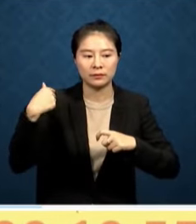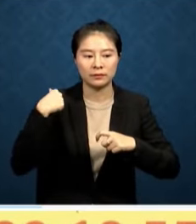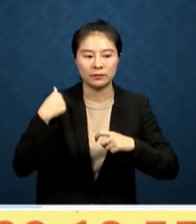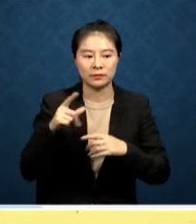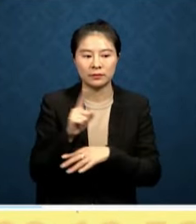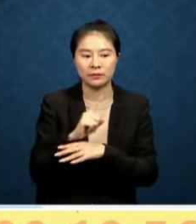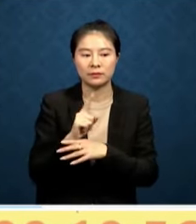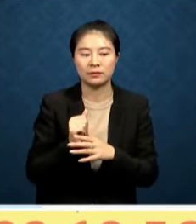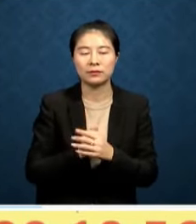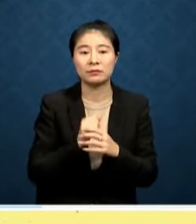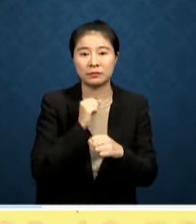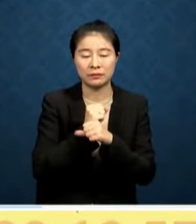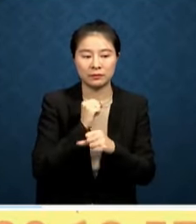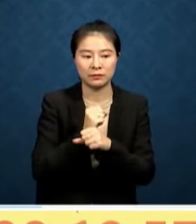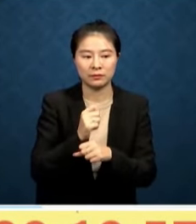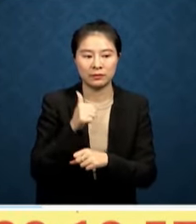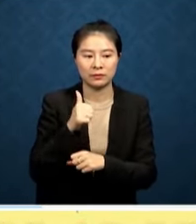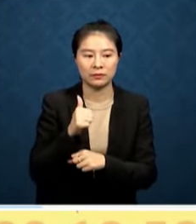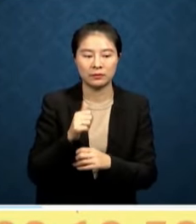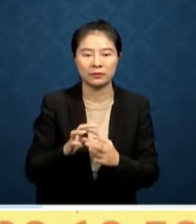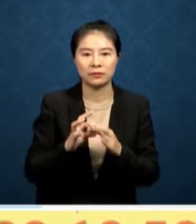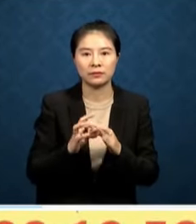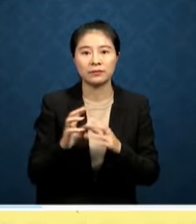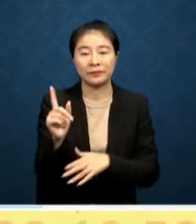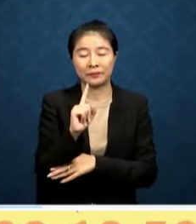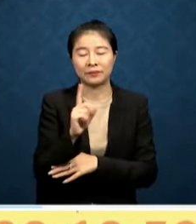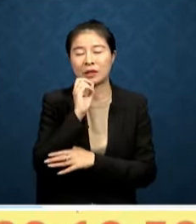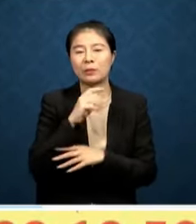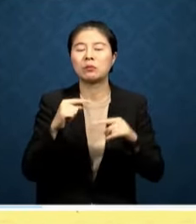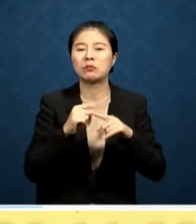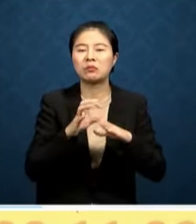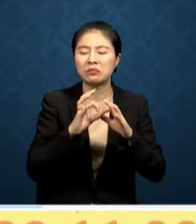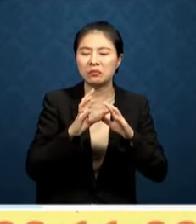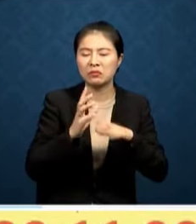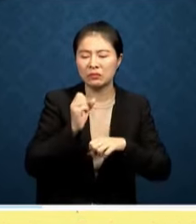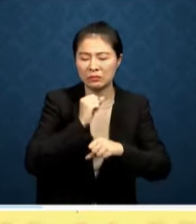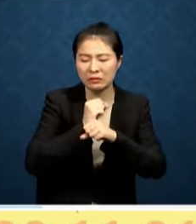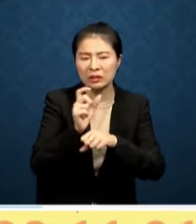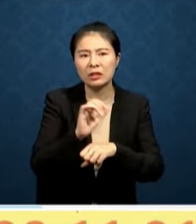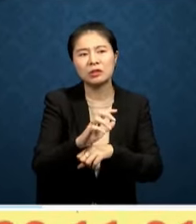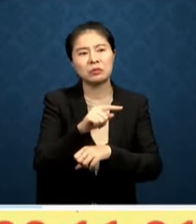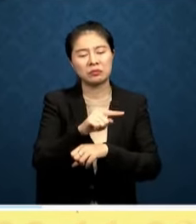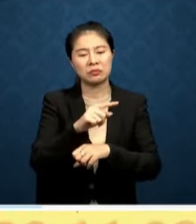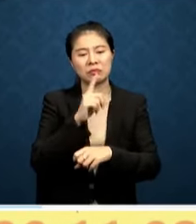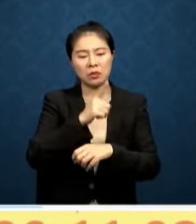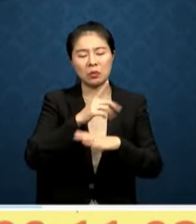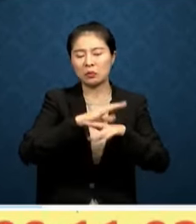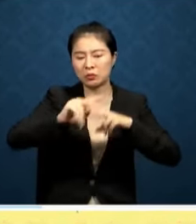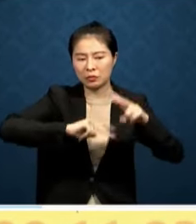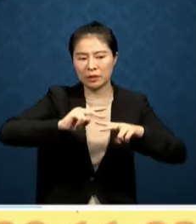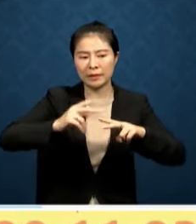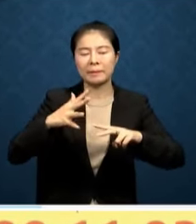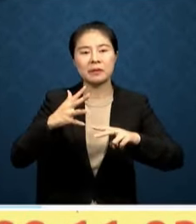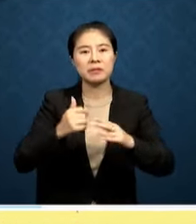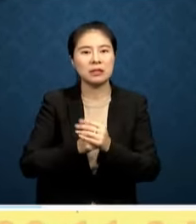ฉะนั้นทำได้ในส่วนที่ท่านบอกว่าต้นสังกัดยังมีอยู่หรือไม่แต่ถ้าบอกว่า